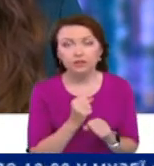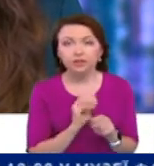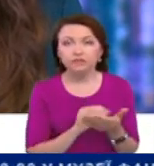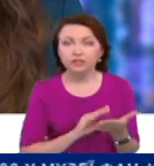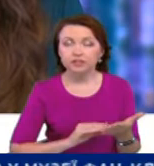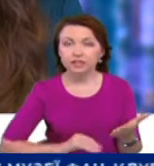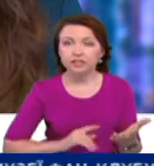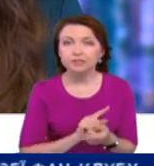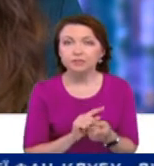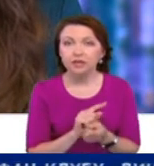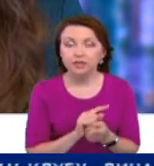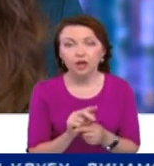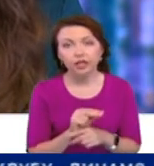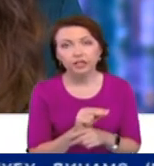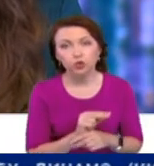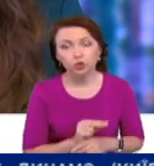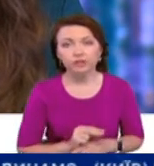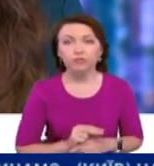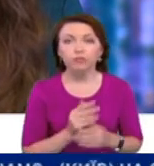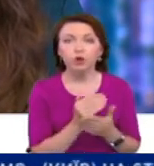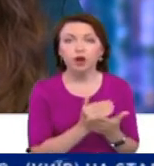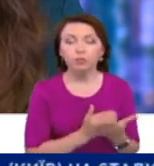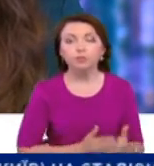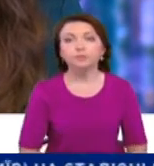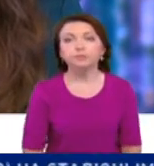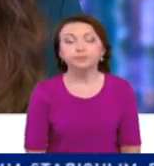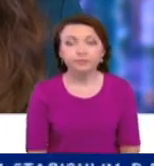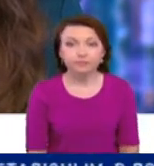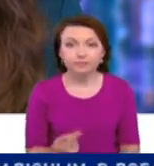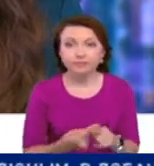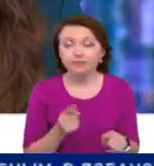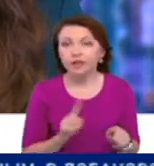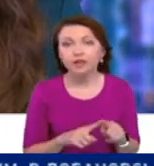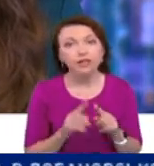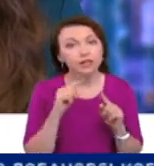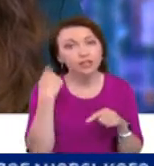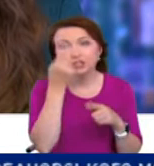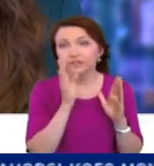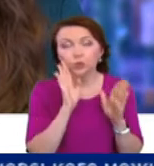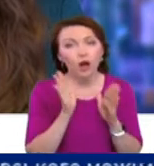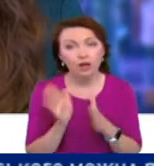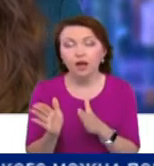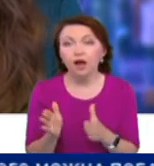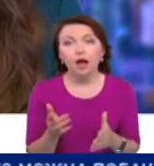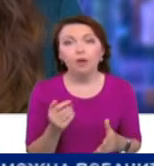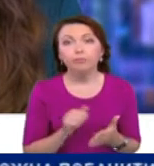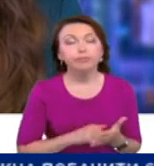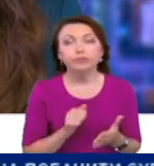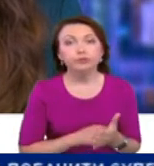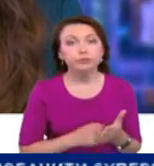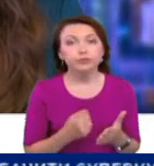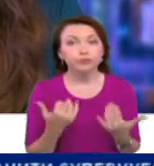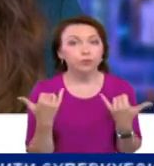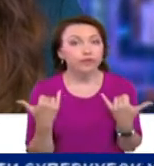вносили изменения, корректировки в программу. И это исключительно индивидуально, потому что вот